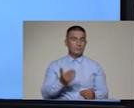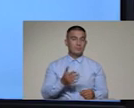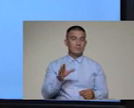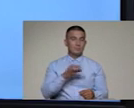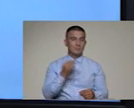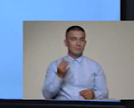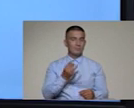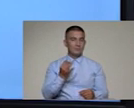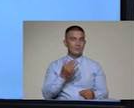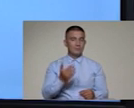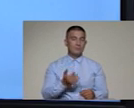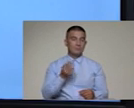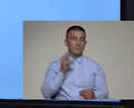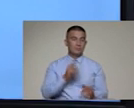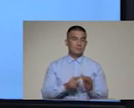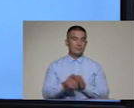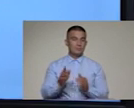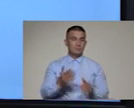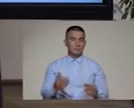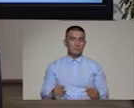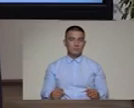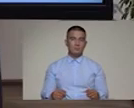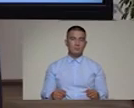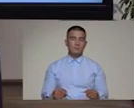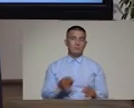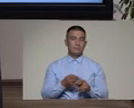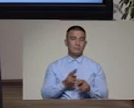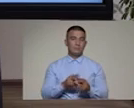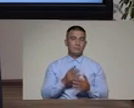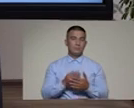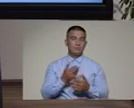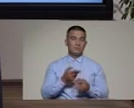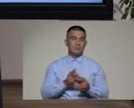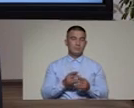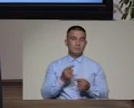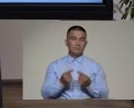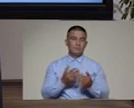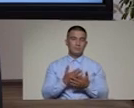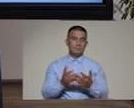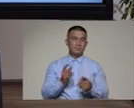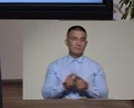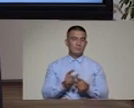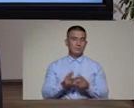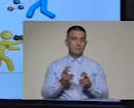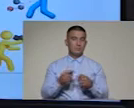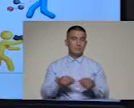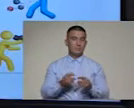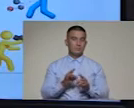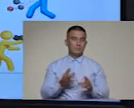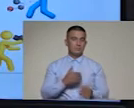qiziqmi? Unda darsimizni boshlab olamiz. Ushbu misralar bilan, ya'ni so'zlar bilan darsni boshlamoqchiman.